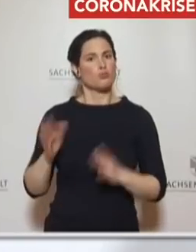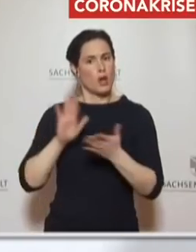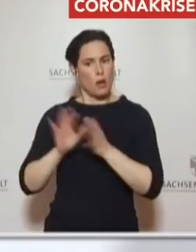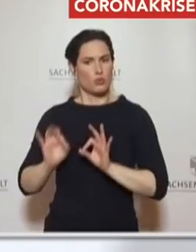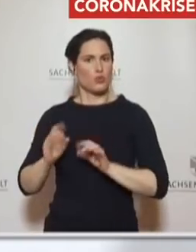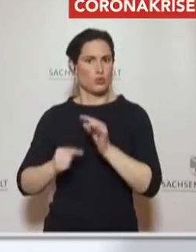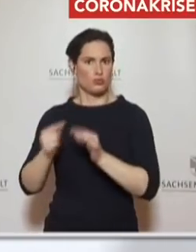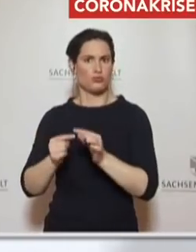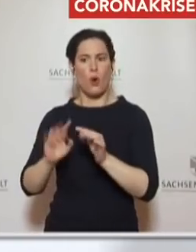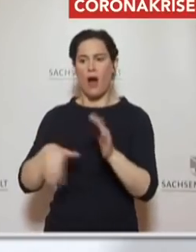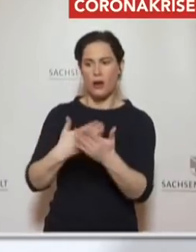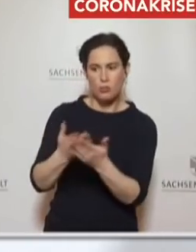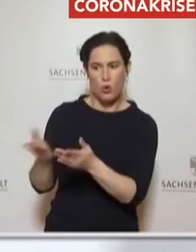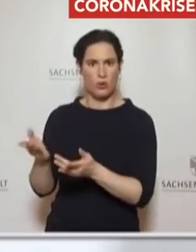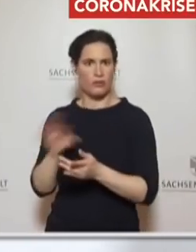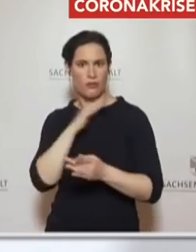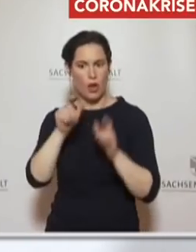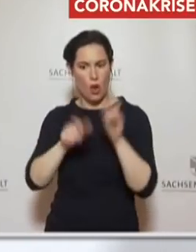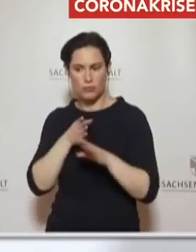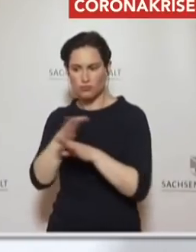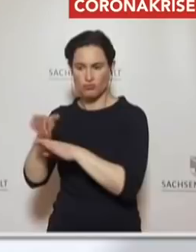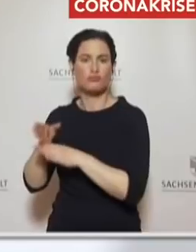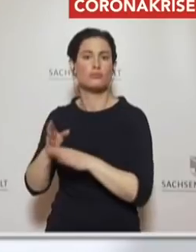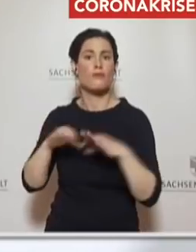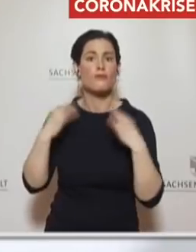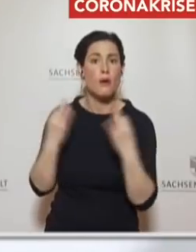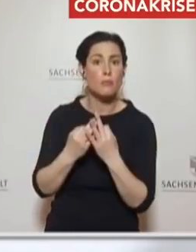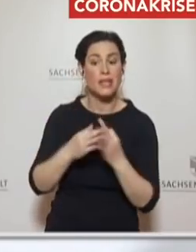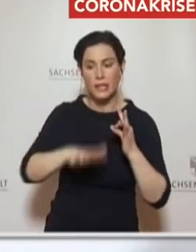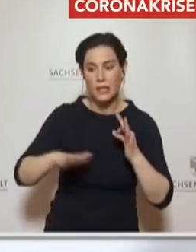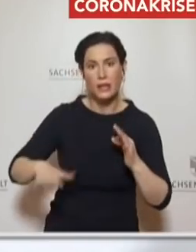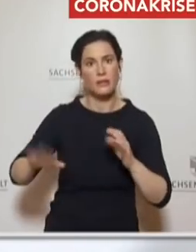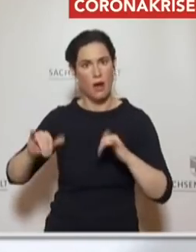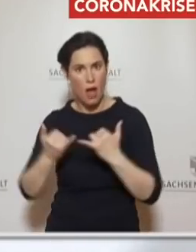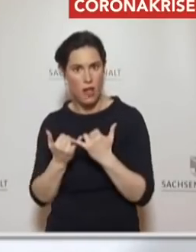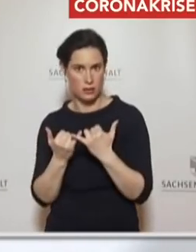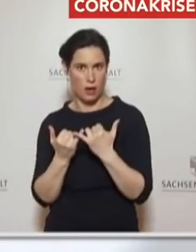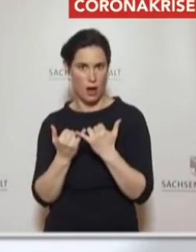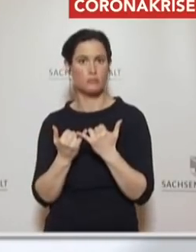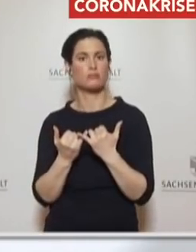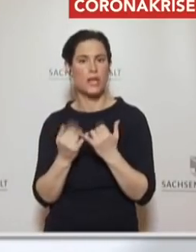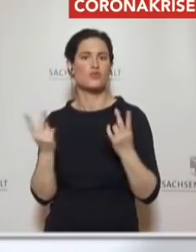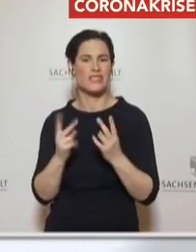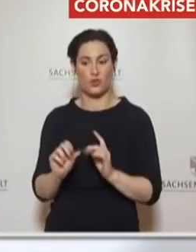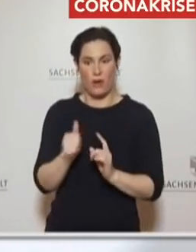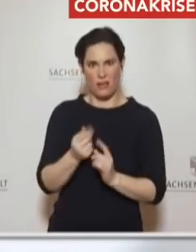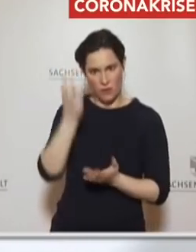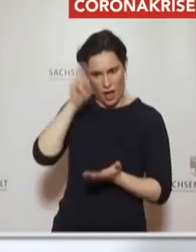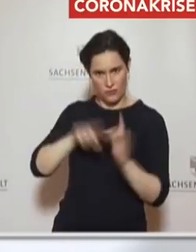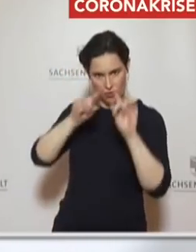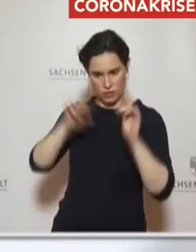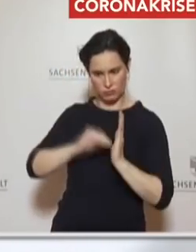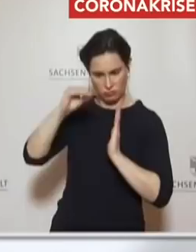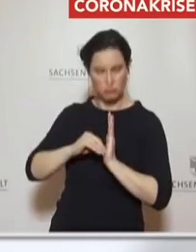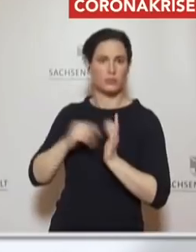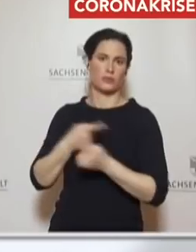gut, die Inanspruchnahme der Familien, also der Kinder als auch der Eltern, die ja ihr Einverständnis erklären müssen, sind